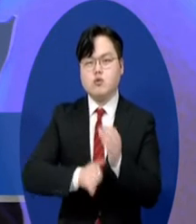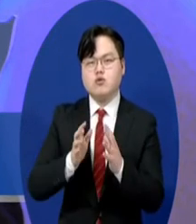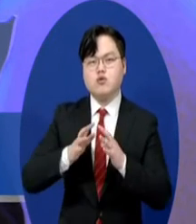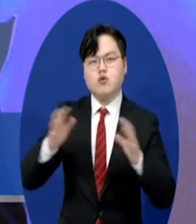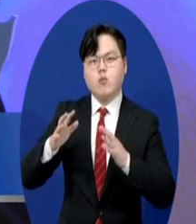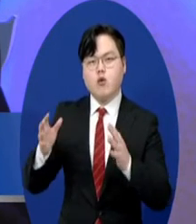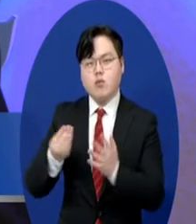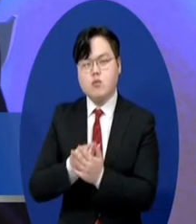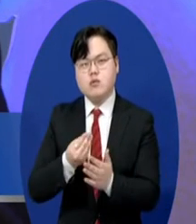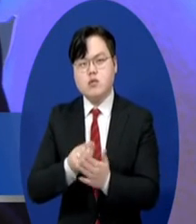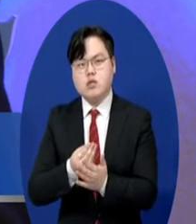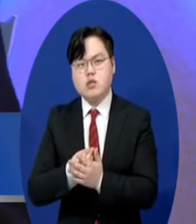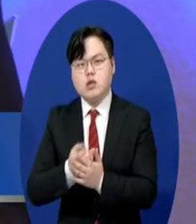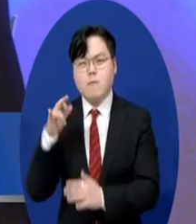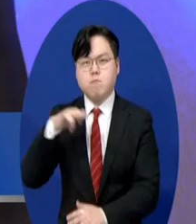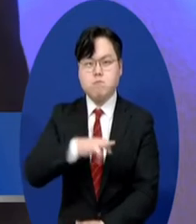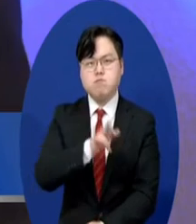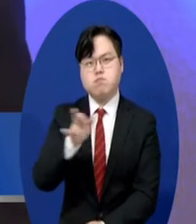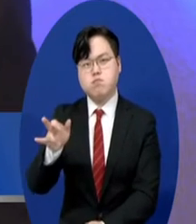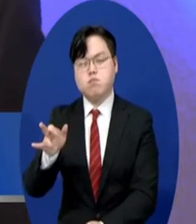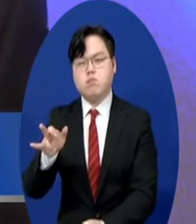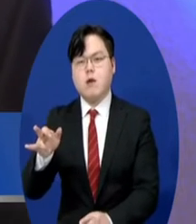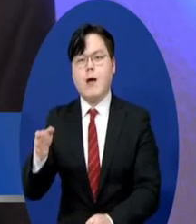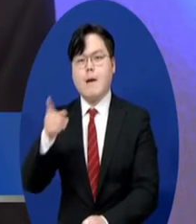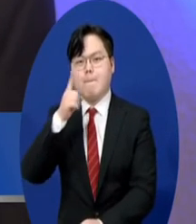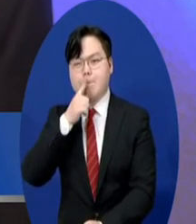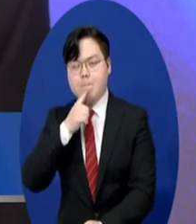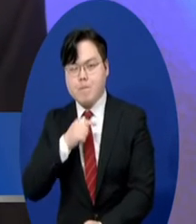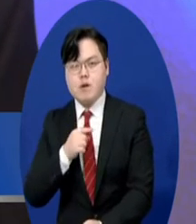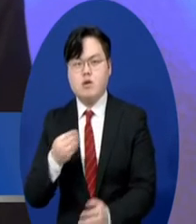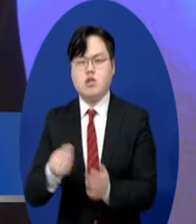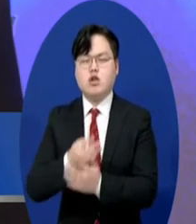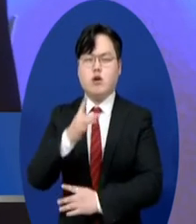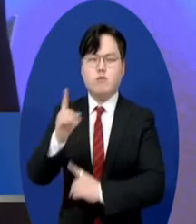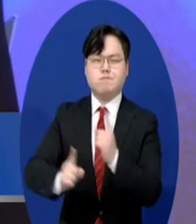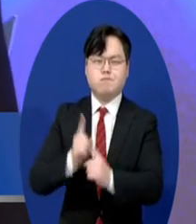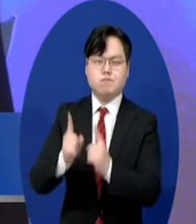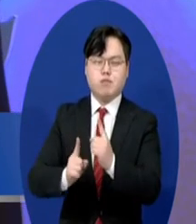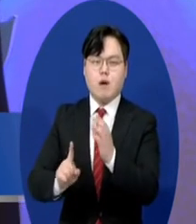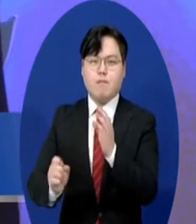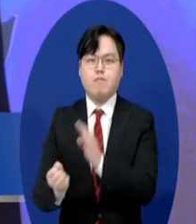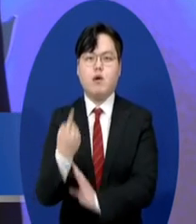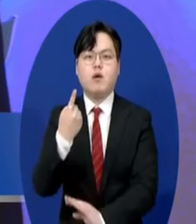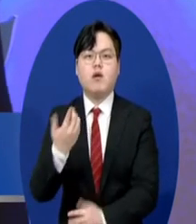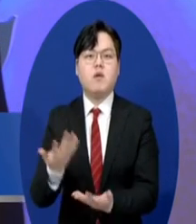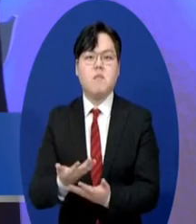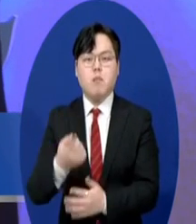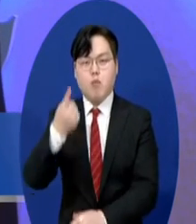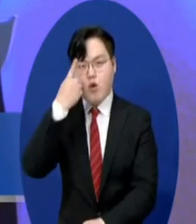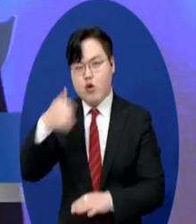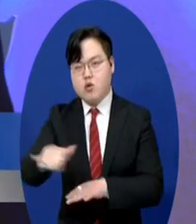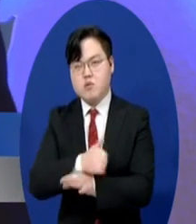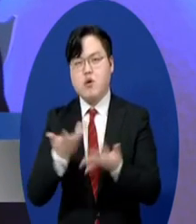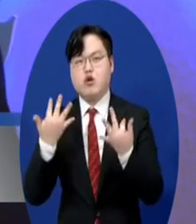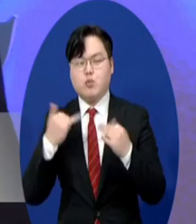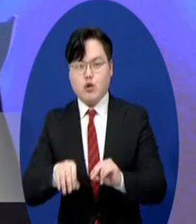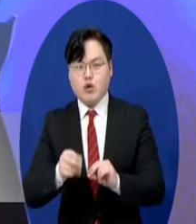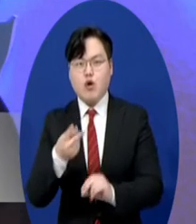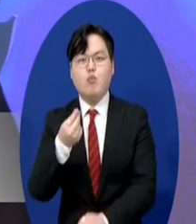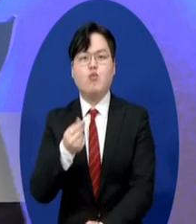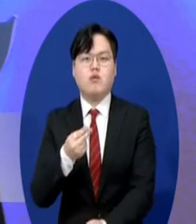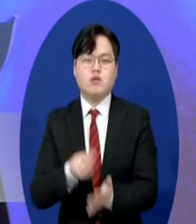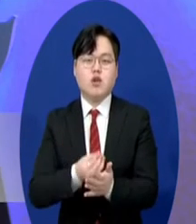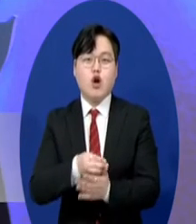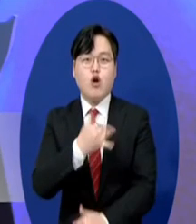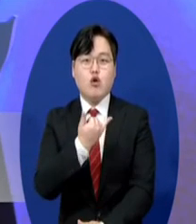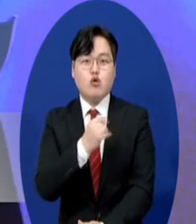том том тээврлэгч нарыг хооронд нь өрсөлдүүлэх замаар Монгол хожих юм бодлогыг явуулж байгаа. Үнийн хувьд, маркетингийн хувьд